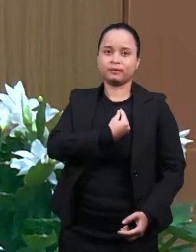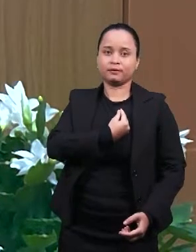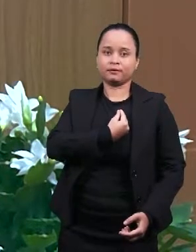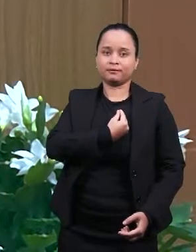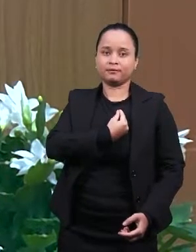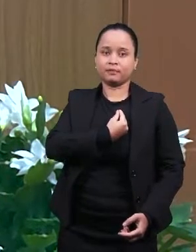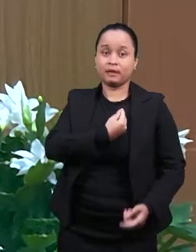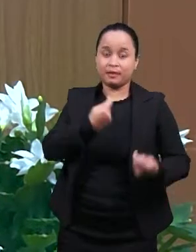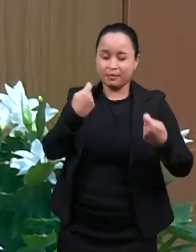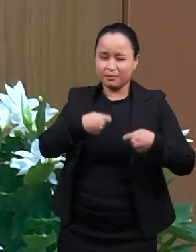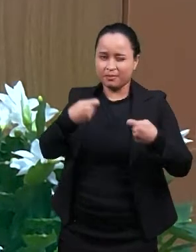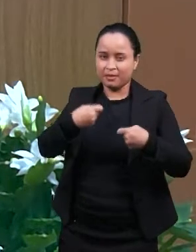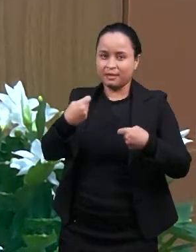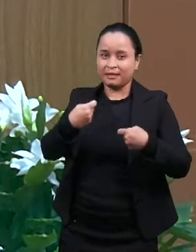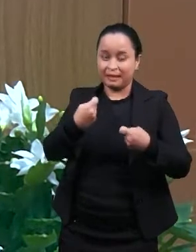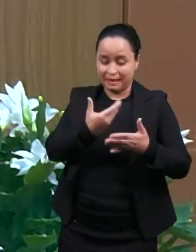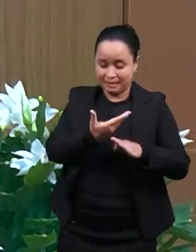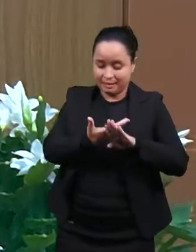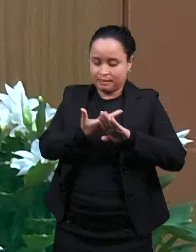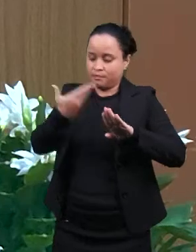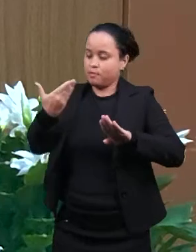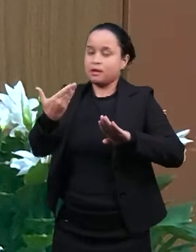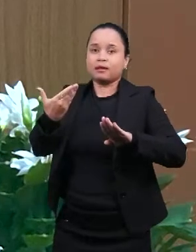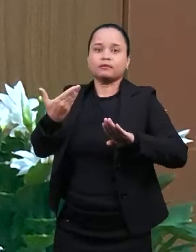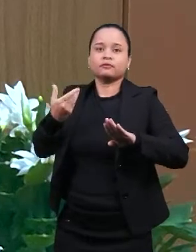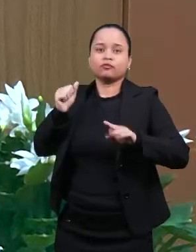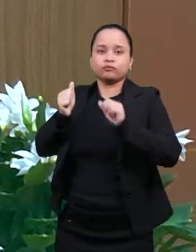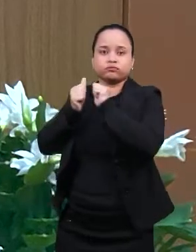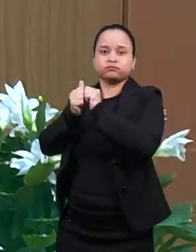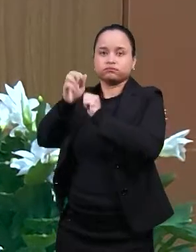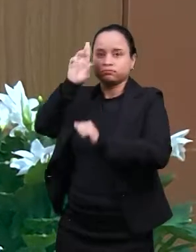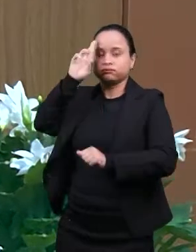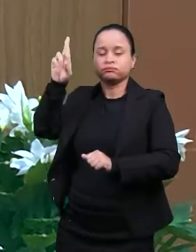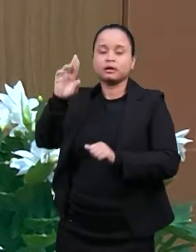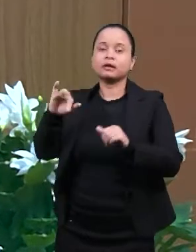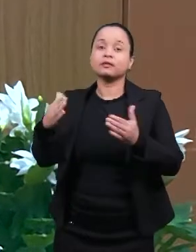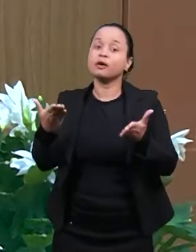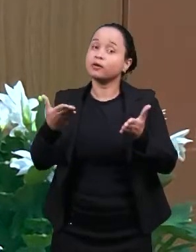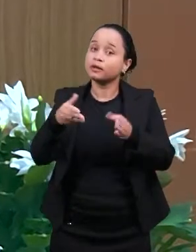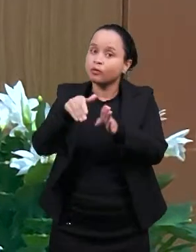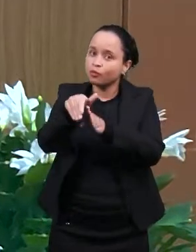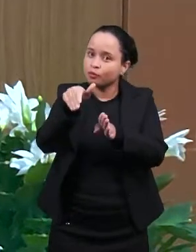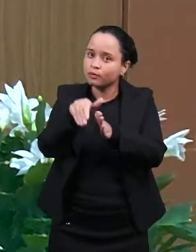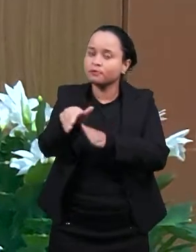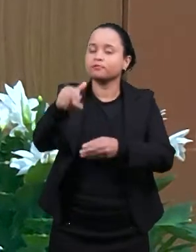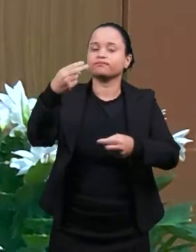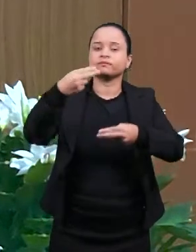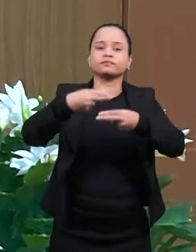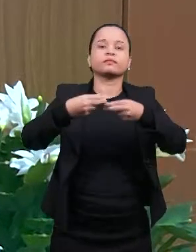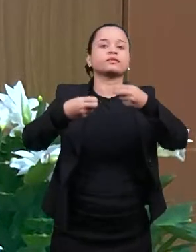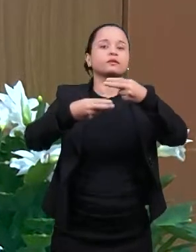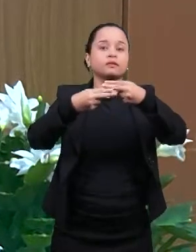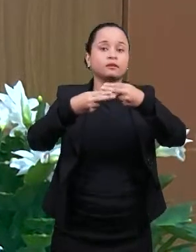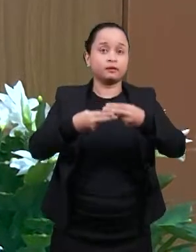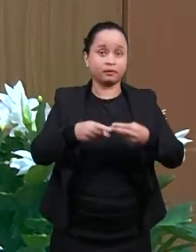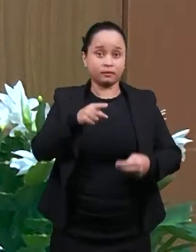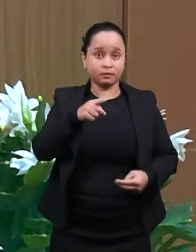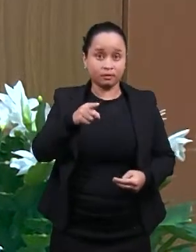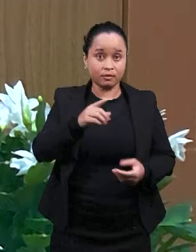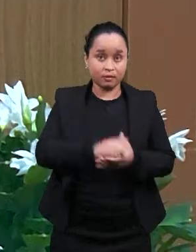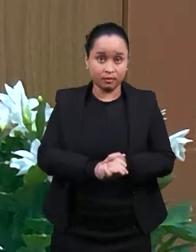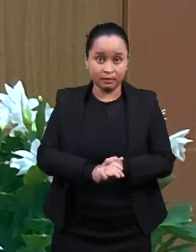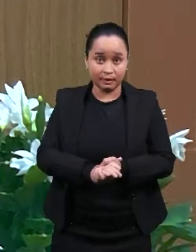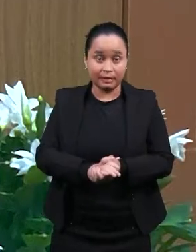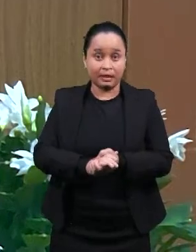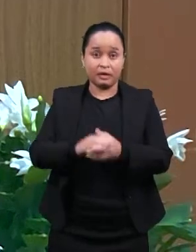жизнь, пытается войти в нашу жизнь, чтобы это вошло. И тогда приходит руководство от Неемии. Не